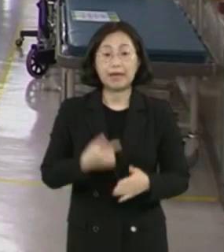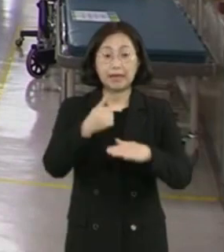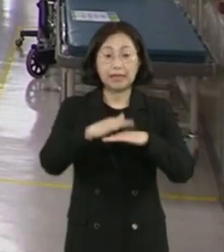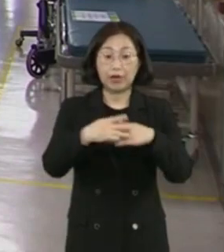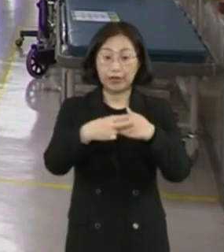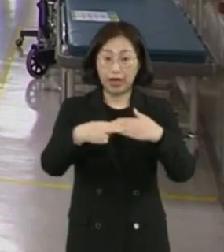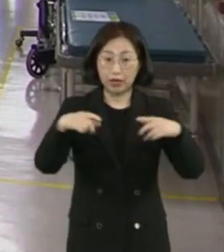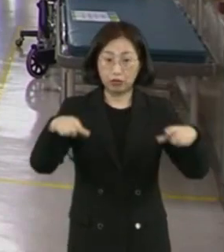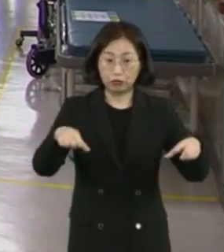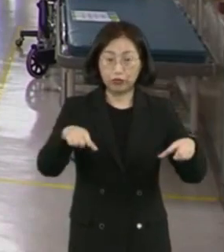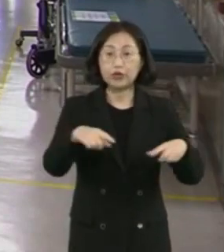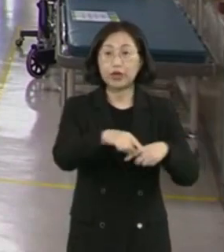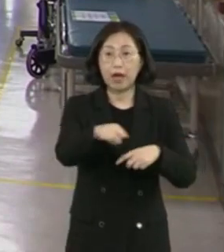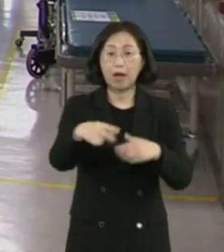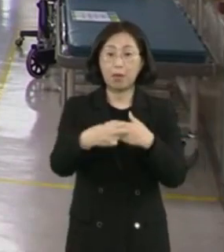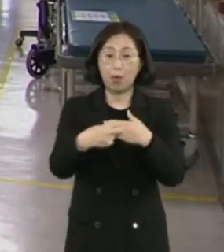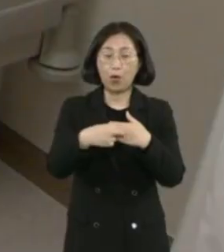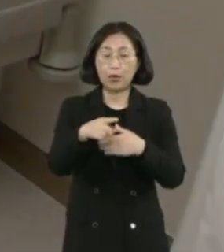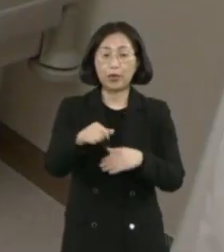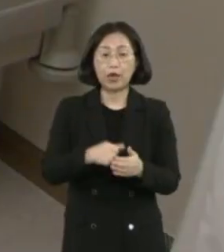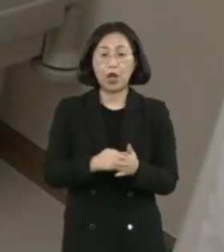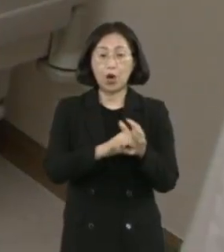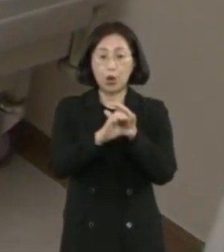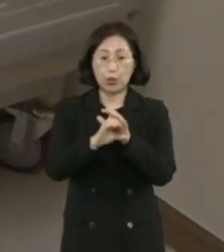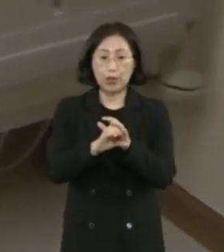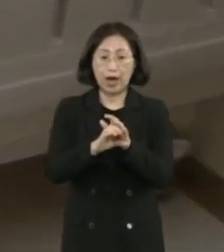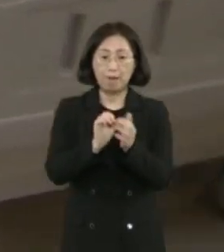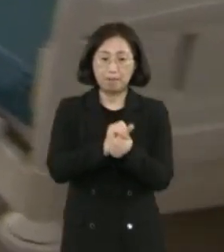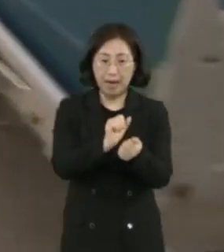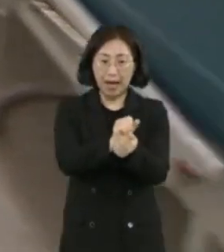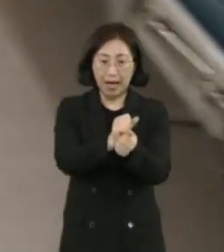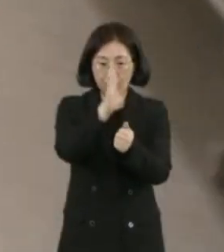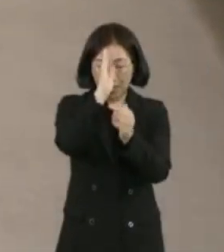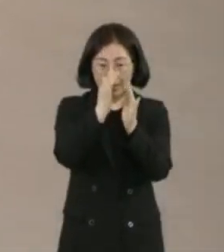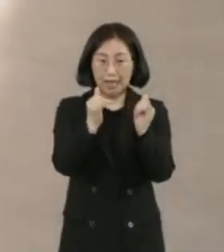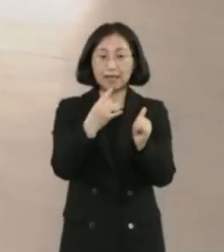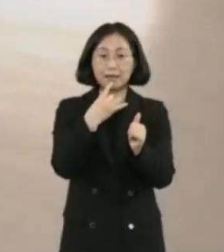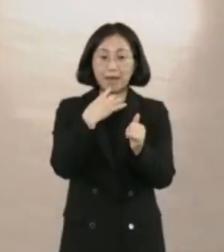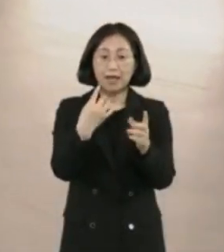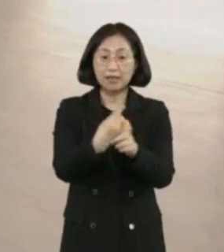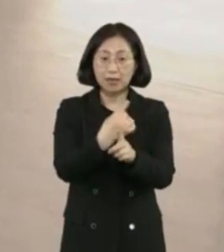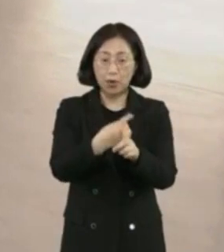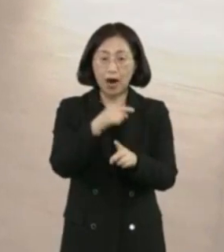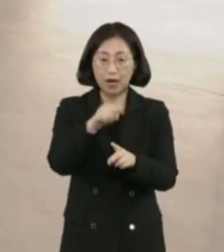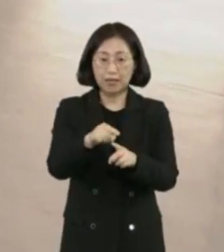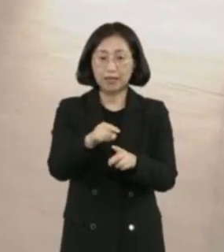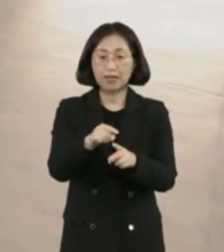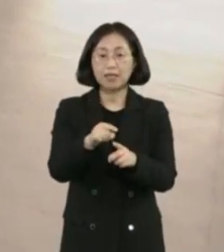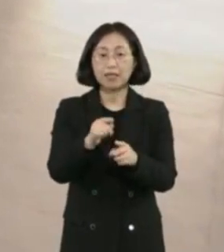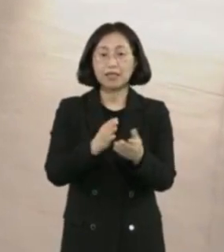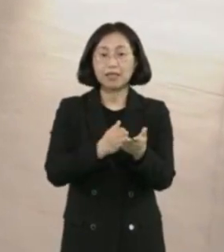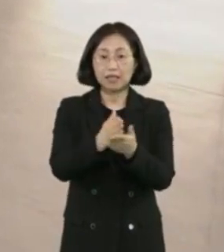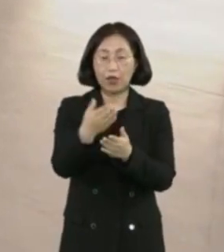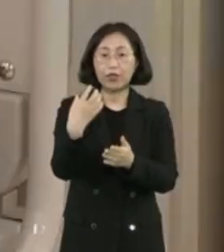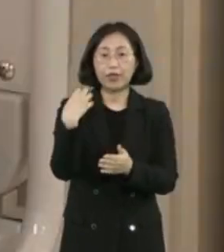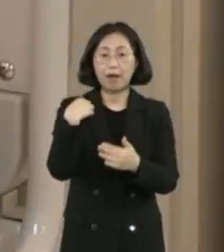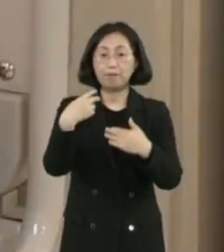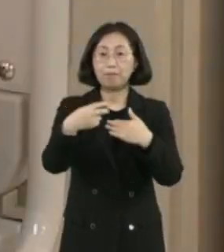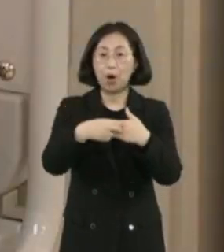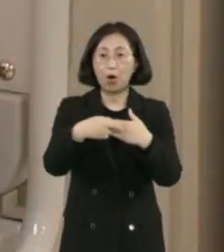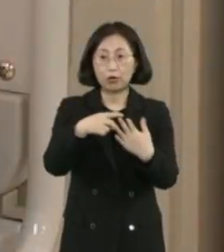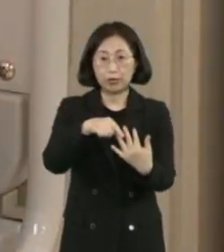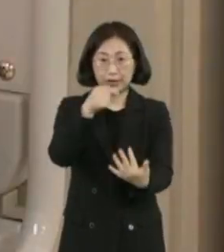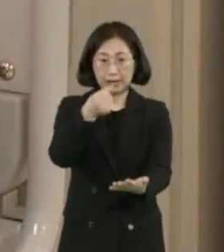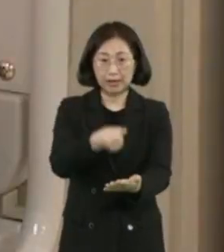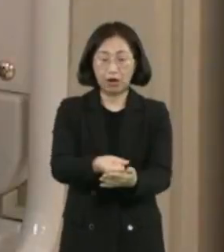대전 대덕구의 한 병원입니다. 코로나19에 감염된 환자만을 치료하는 코로나19 거점 전담병원으로